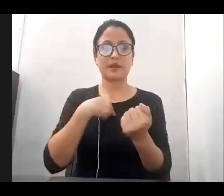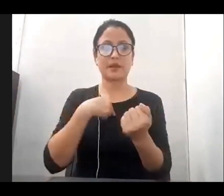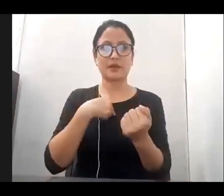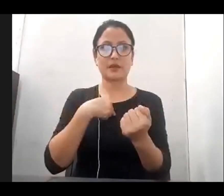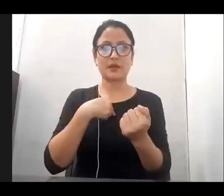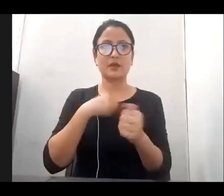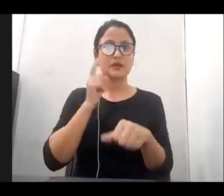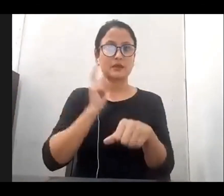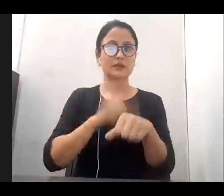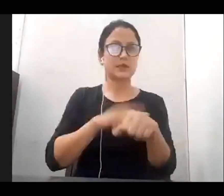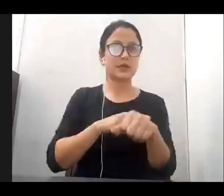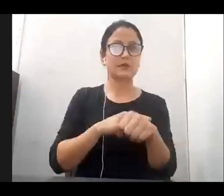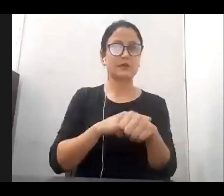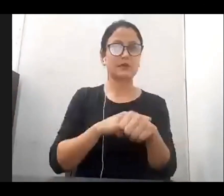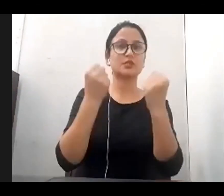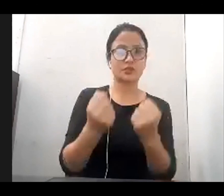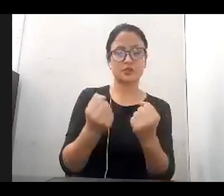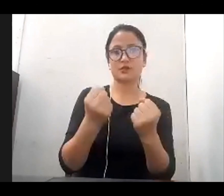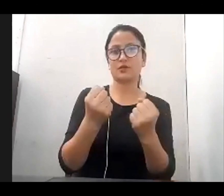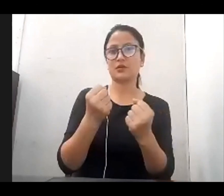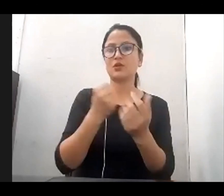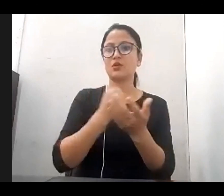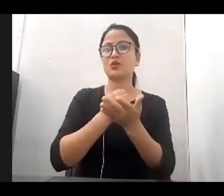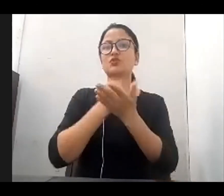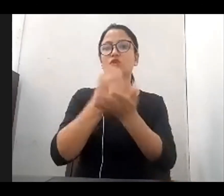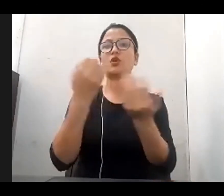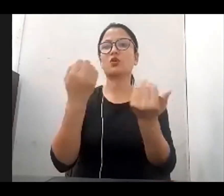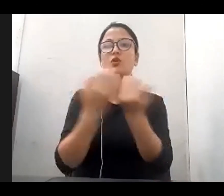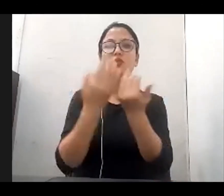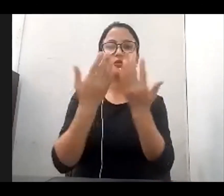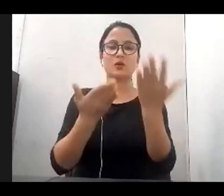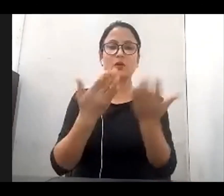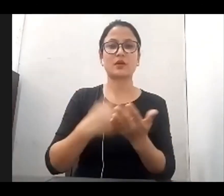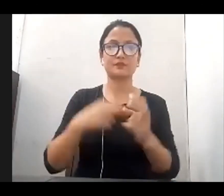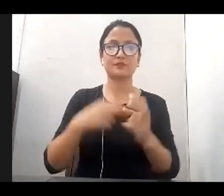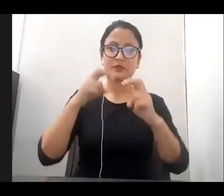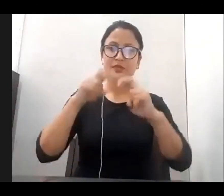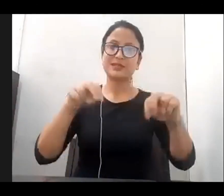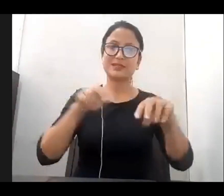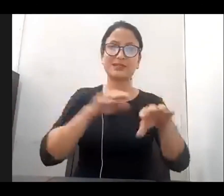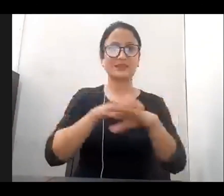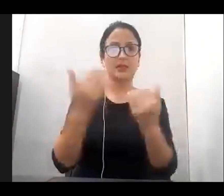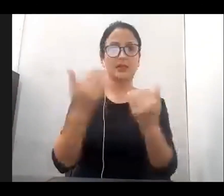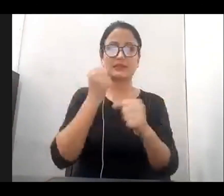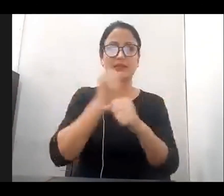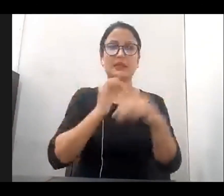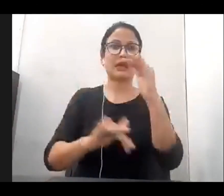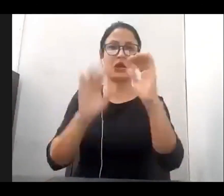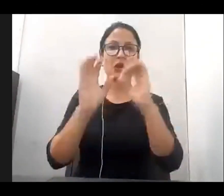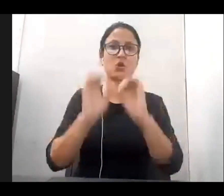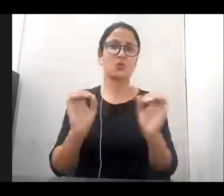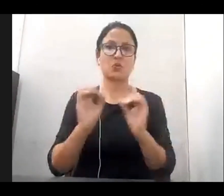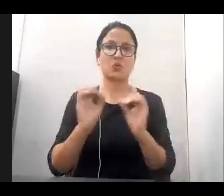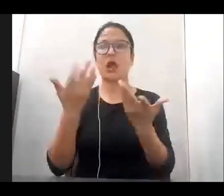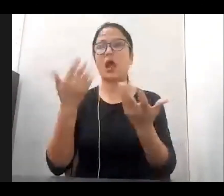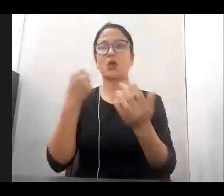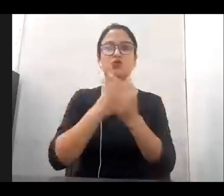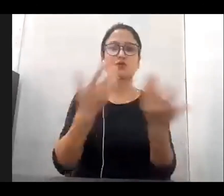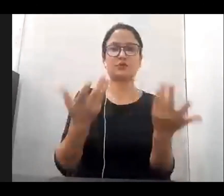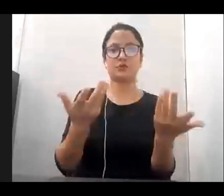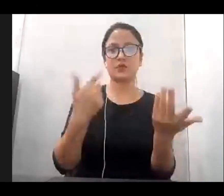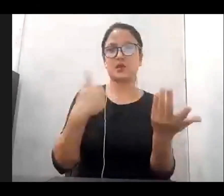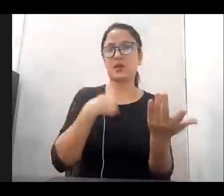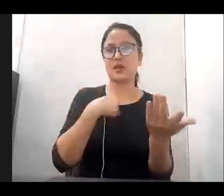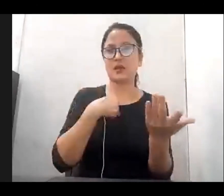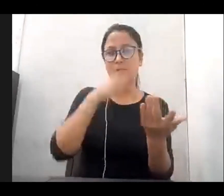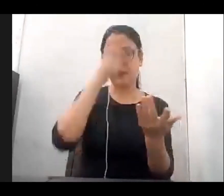मद्दत गर्छ होला जस्तो लाग्छ। अब यस्तो रिसर्च त धेरै हुने गर्छ तर कार्यान्वयनमा चाहिँ आउने बेलामा कहाँ कहाँ पुग्छ पुग्छ हामी मान्यज्यूसँग चाहिँ